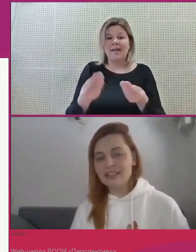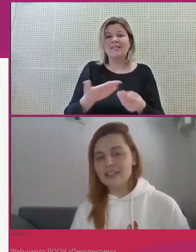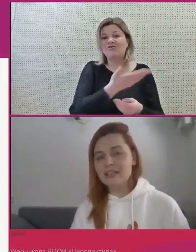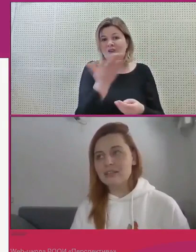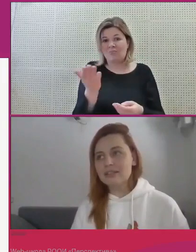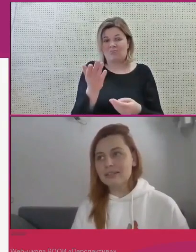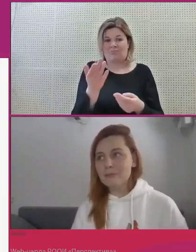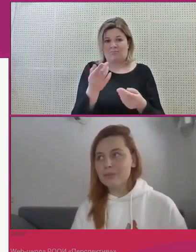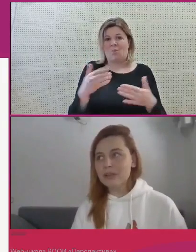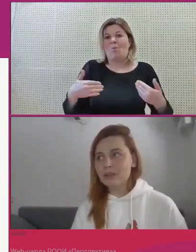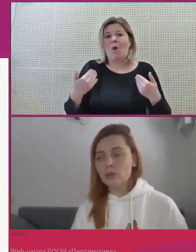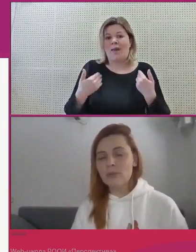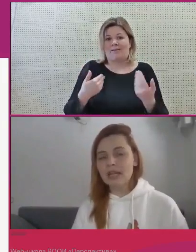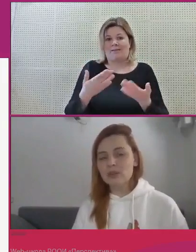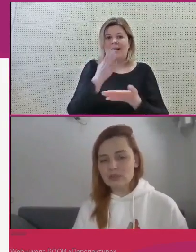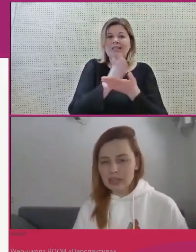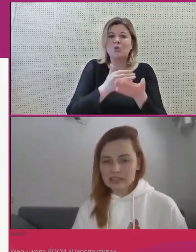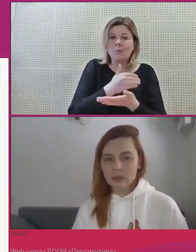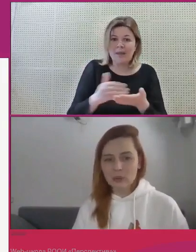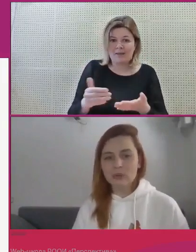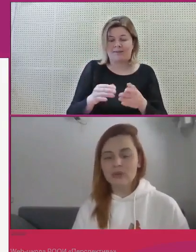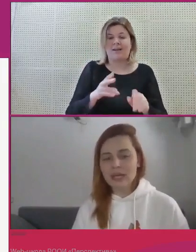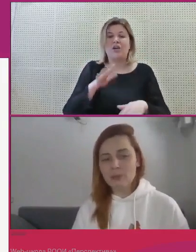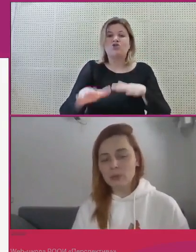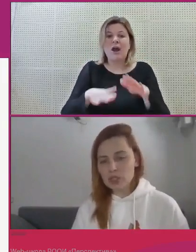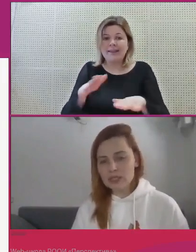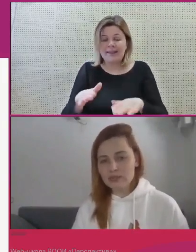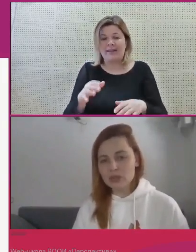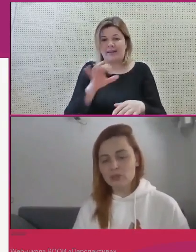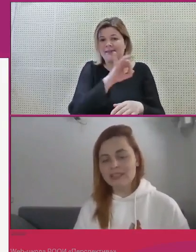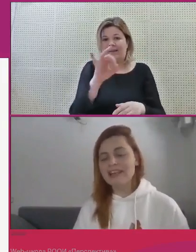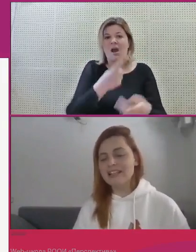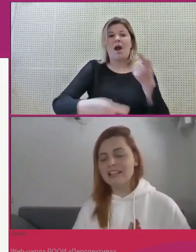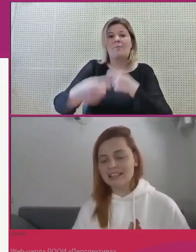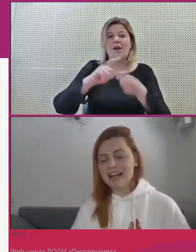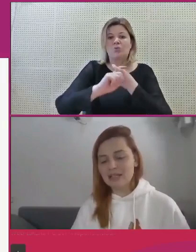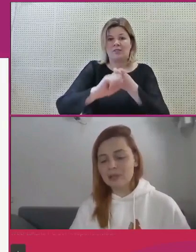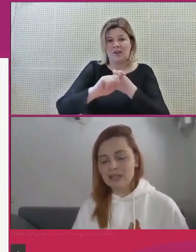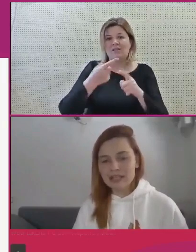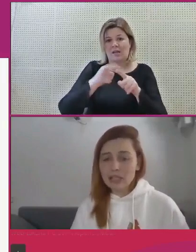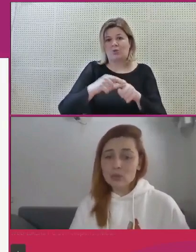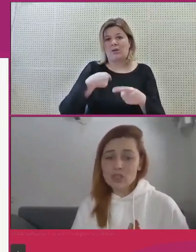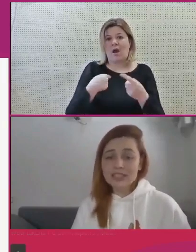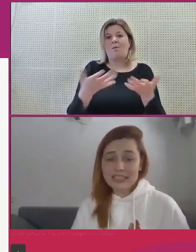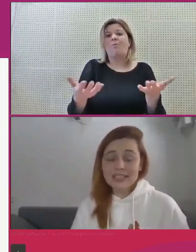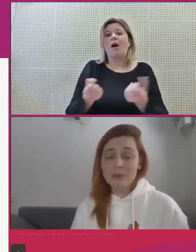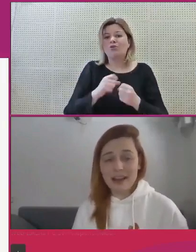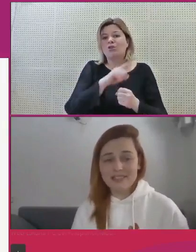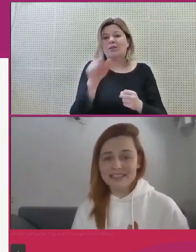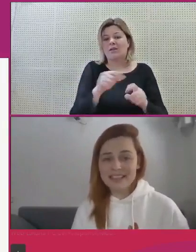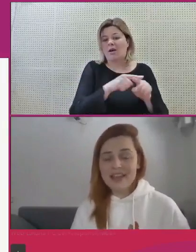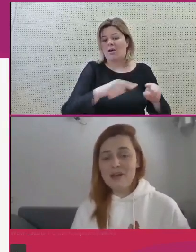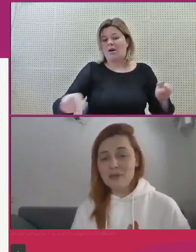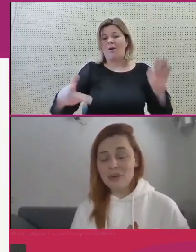шаги, и ту обратную связь, которую я получила за 8 лет, как нужно